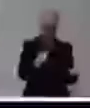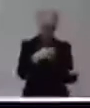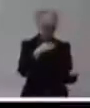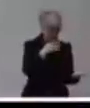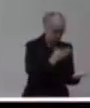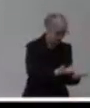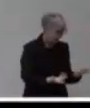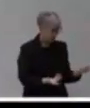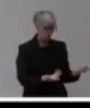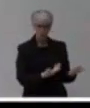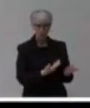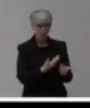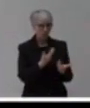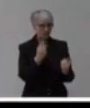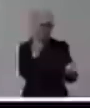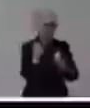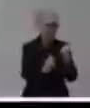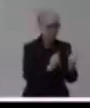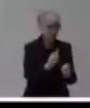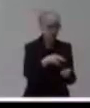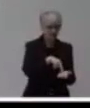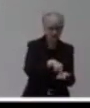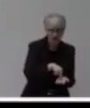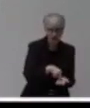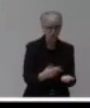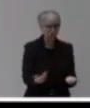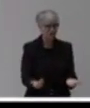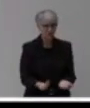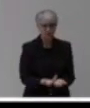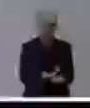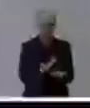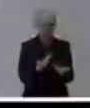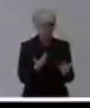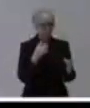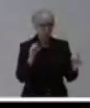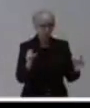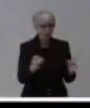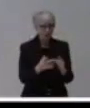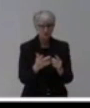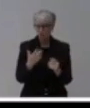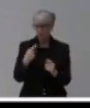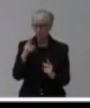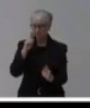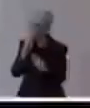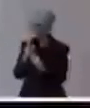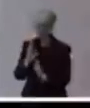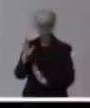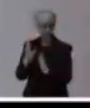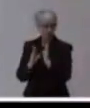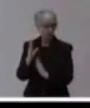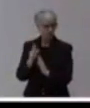anziano, in situazione di fragilità, con occasione di confronto, di